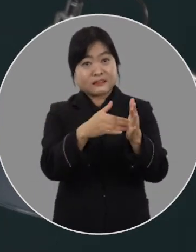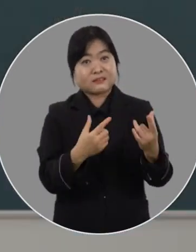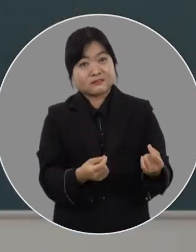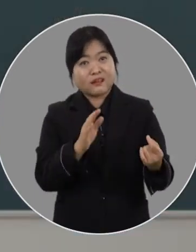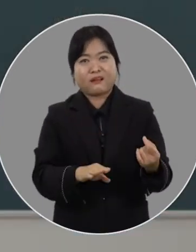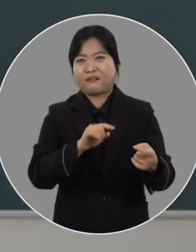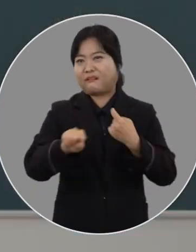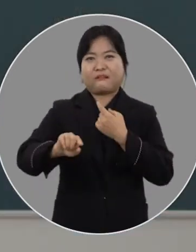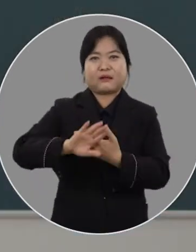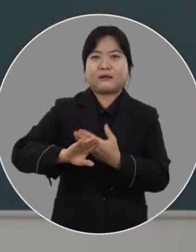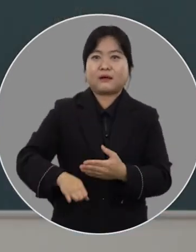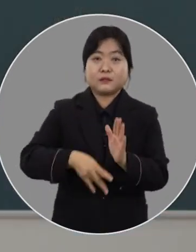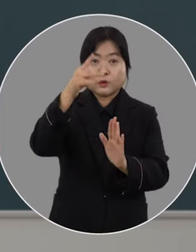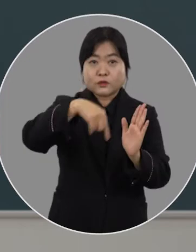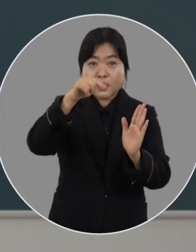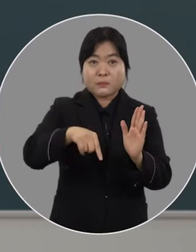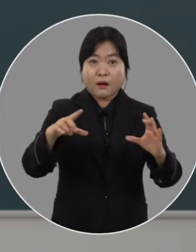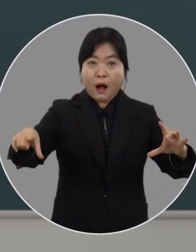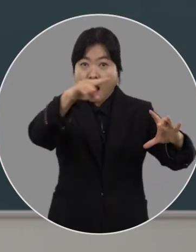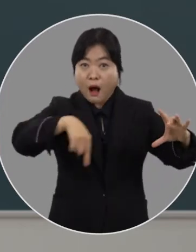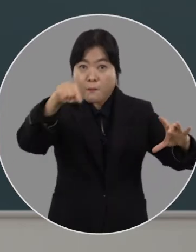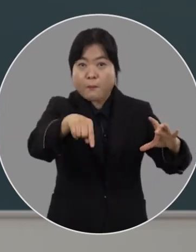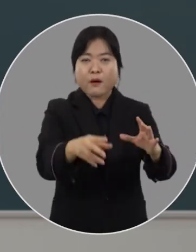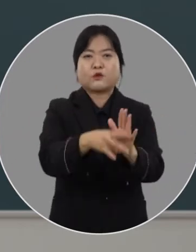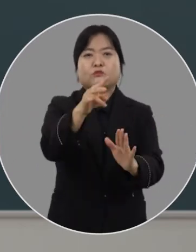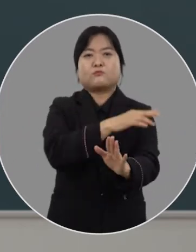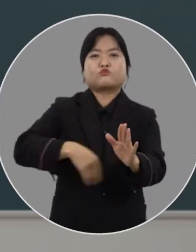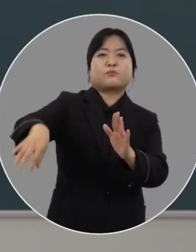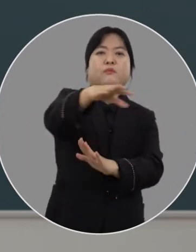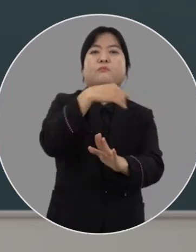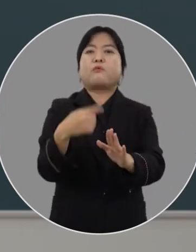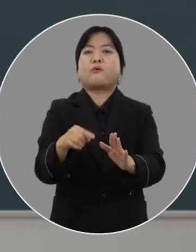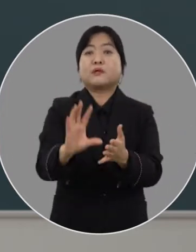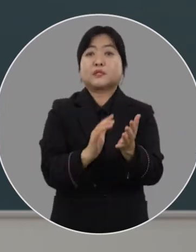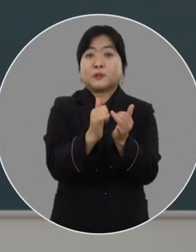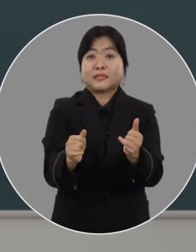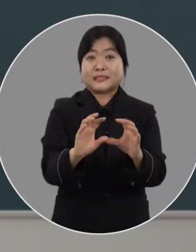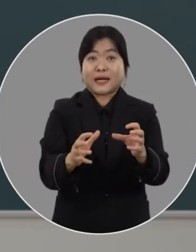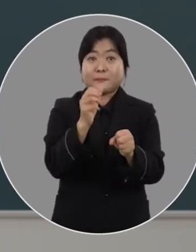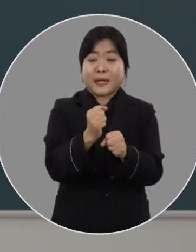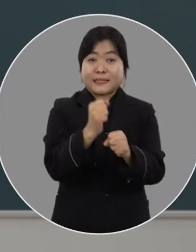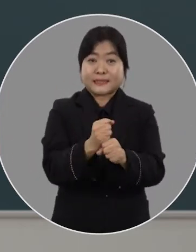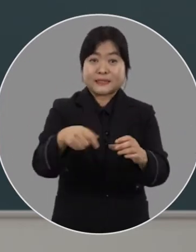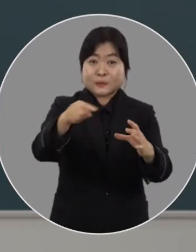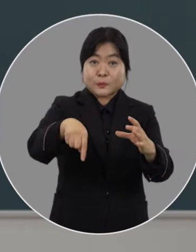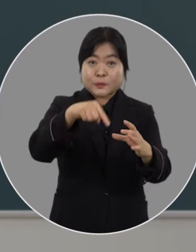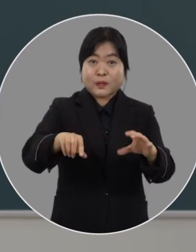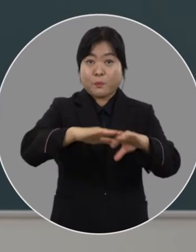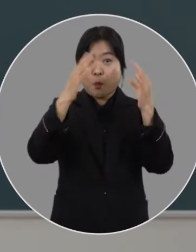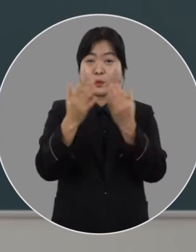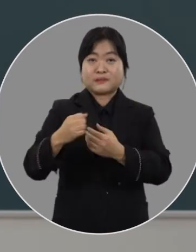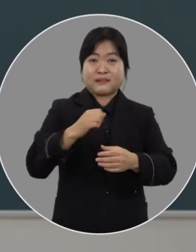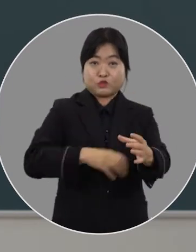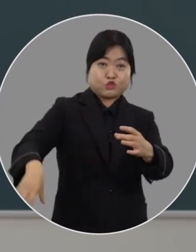않았습니다. 예루살렘은 어디 한복판에 있었냐 하면 그리스도교인들이 나라를 만든 한복판의 모든 세력들은